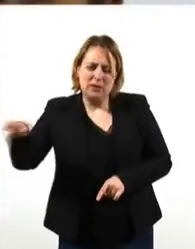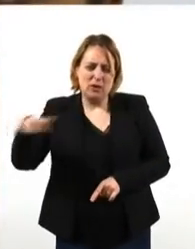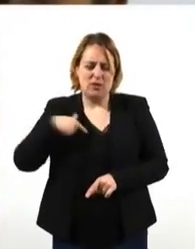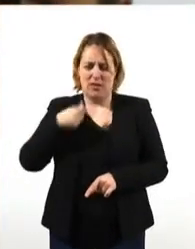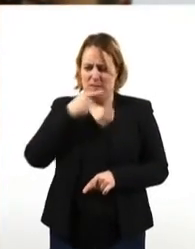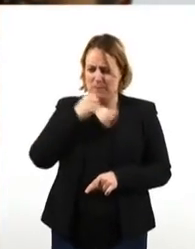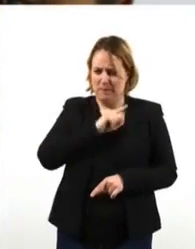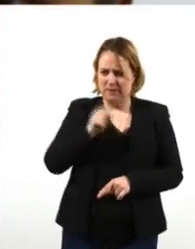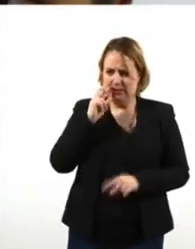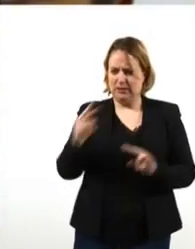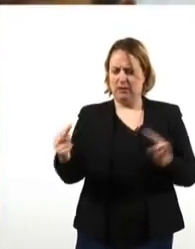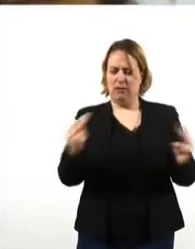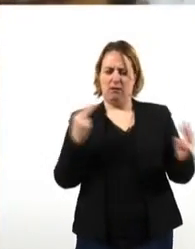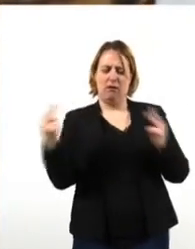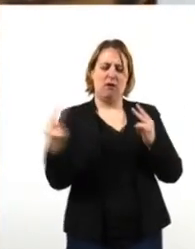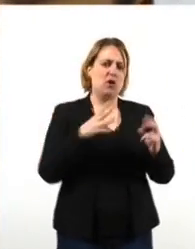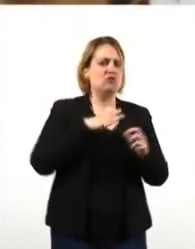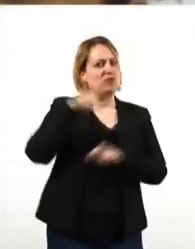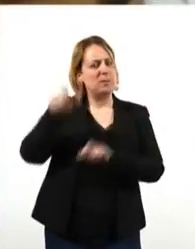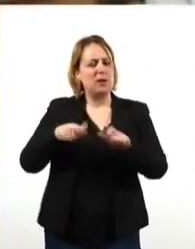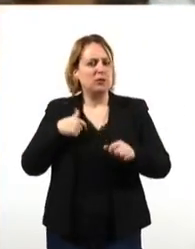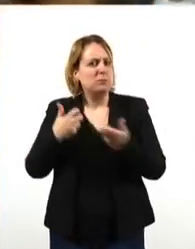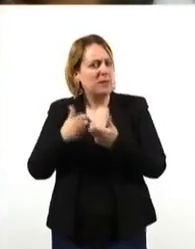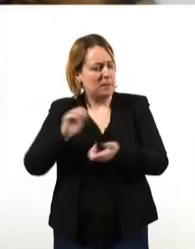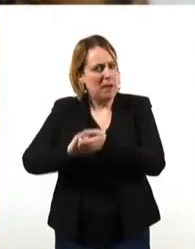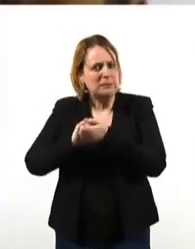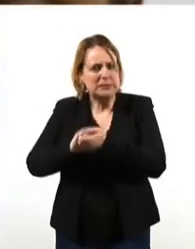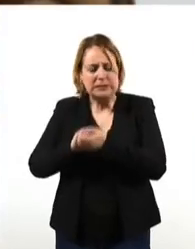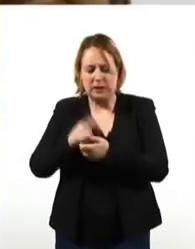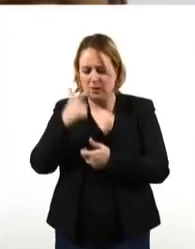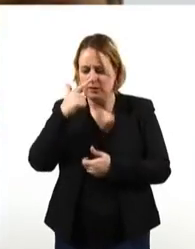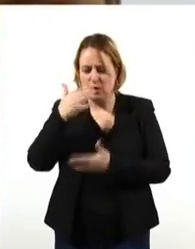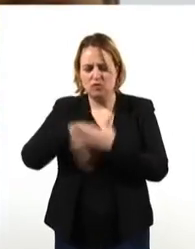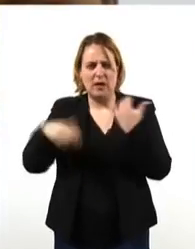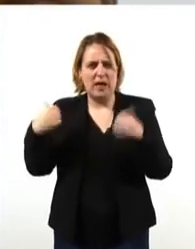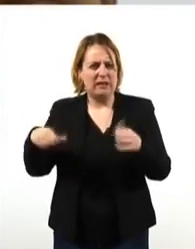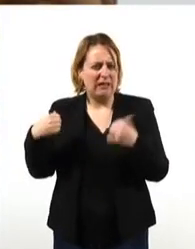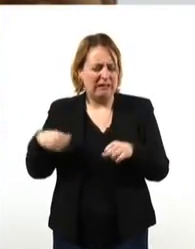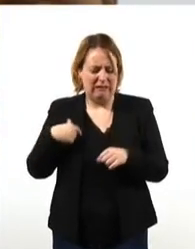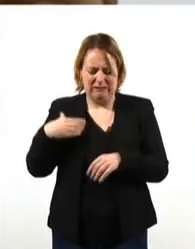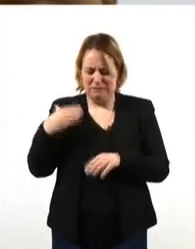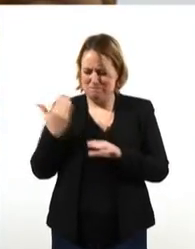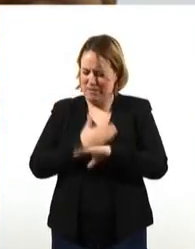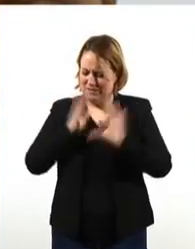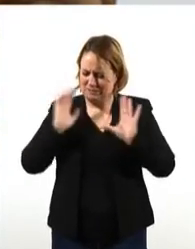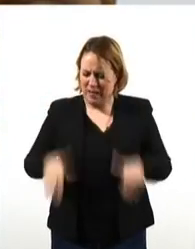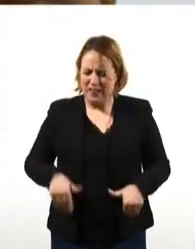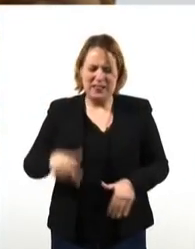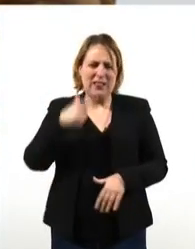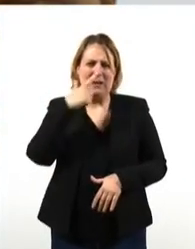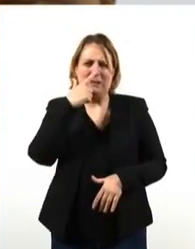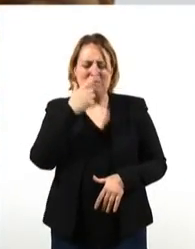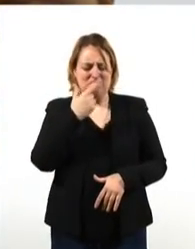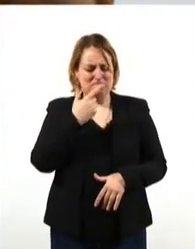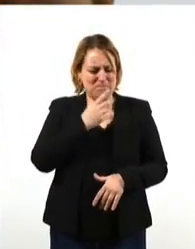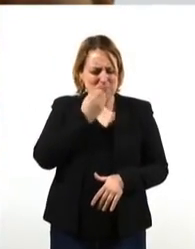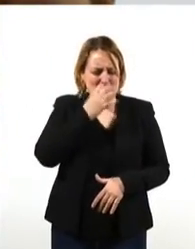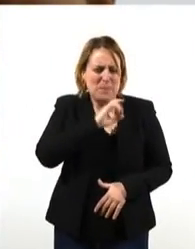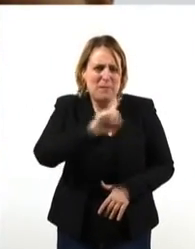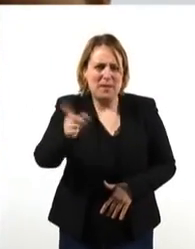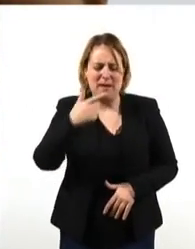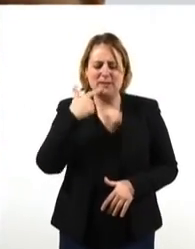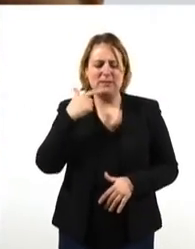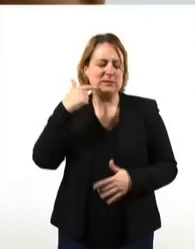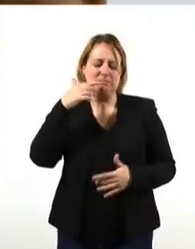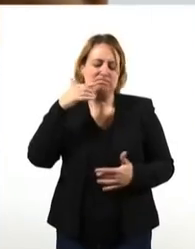gens qui se sentent pas bien à l'internat. Moi, j'ai des amis qui ont quitté l'internat, justement, on parlait de santé mentale, parce qu'ils ne se sentaient pas du tout bien. Ils